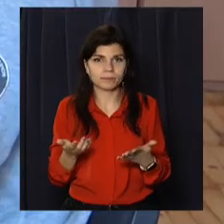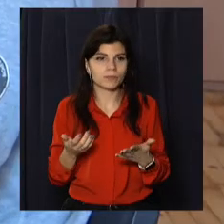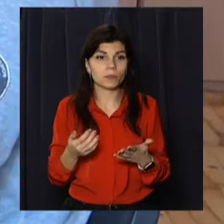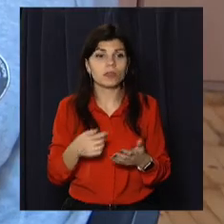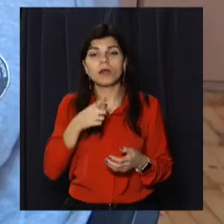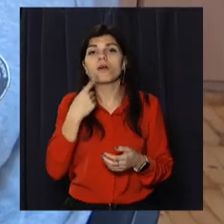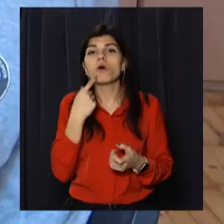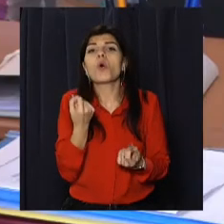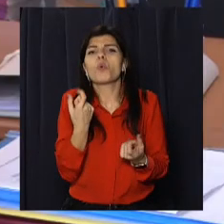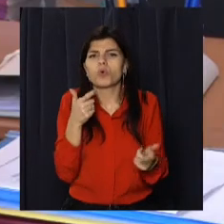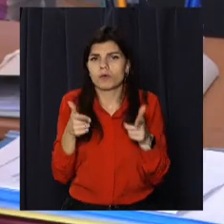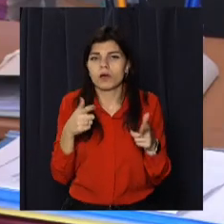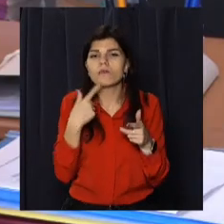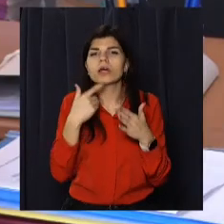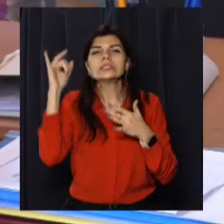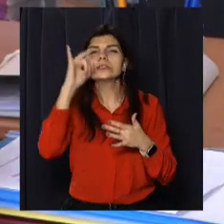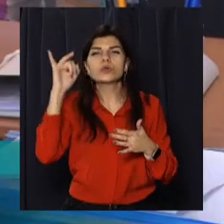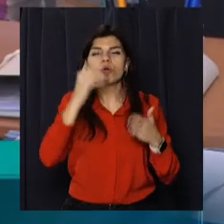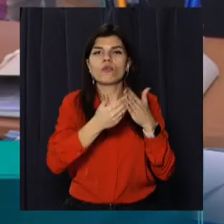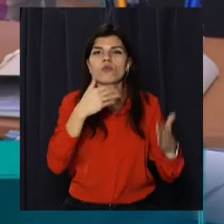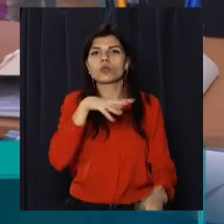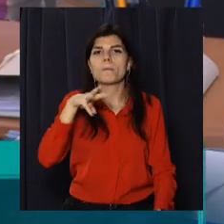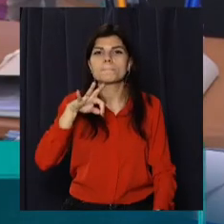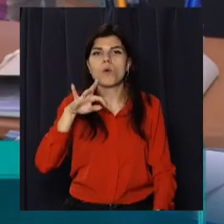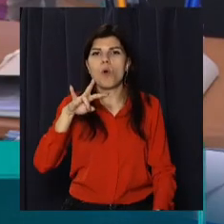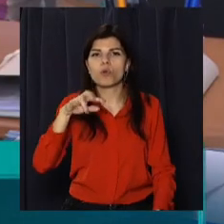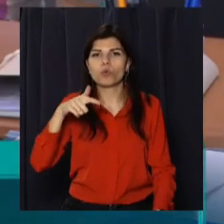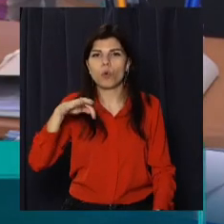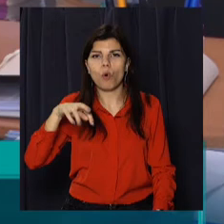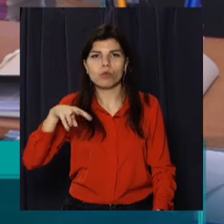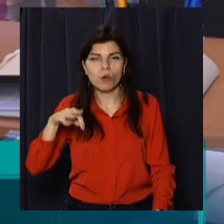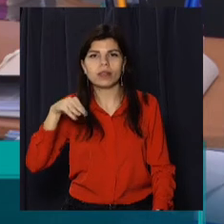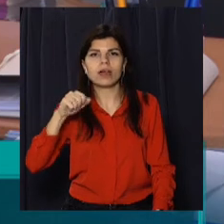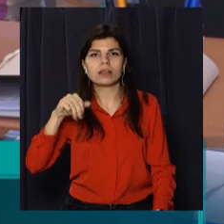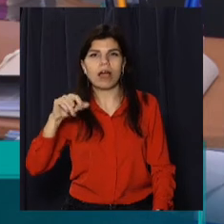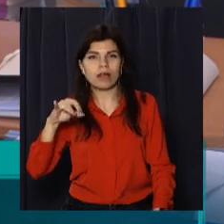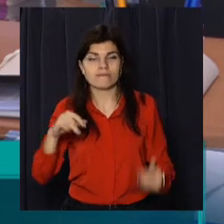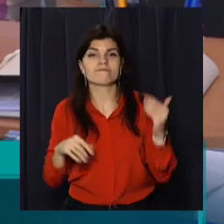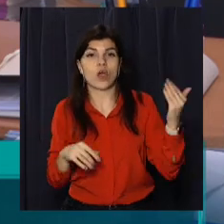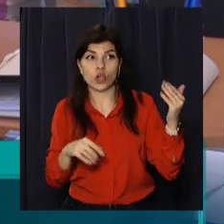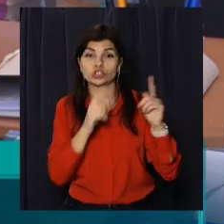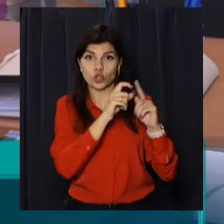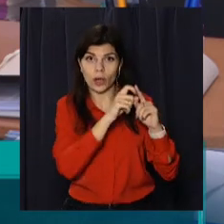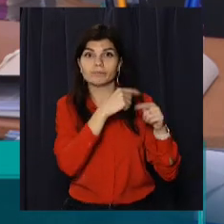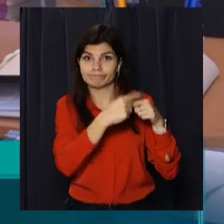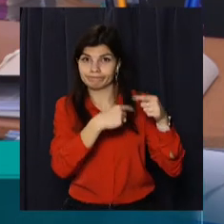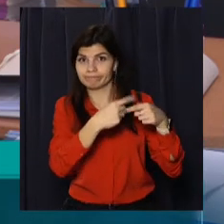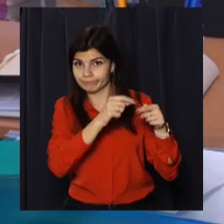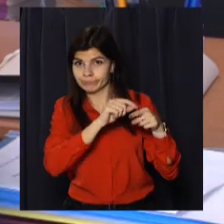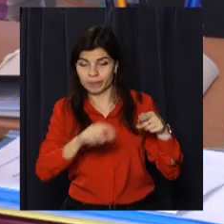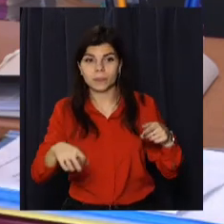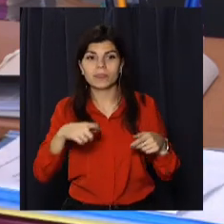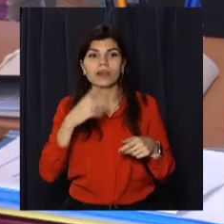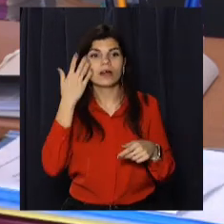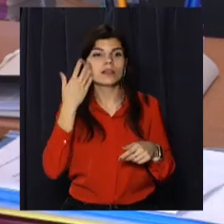від монголо-татарів. Є, наприклад, теорія поширена про монголо-татарське походження таких слів, про те, що під час